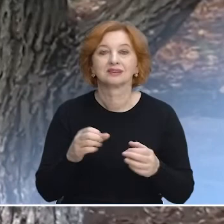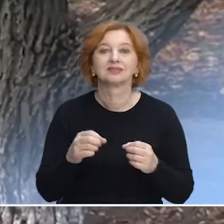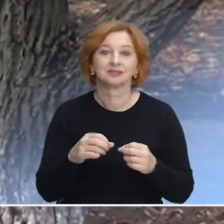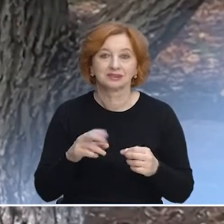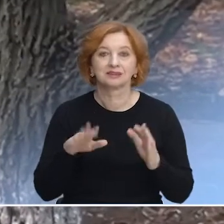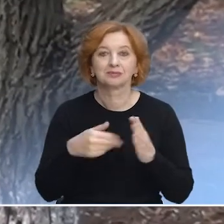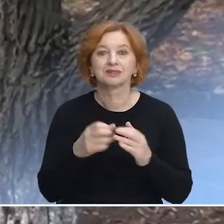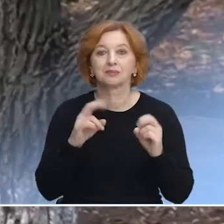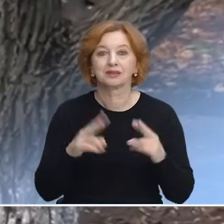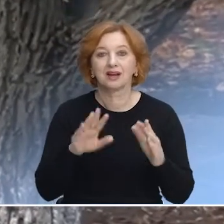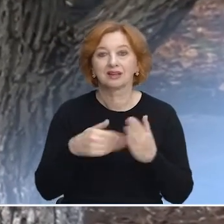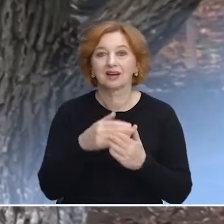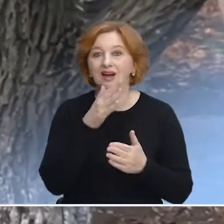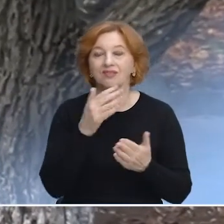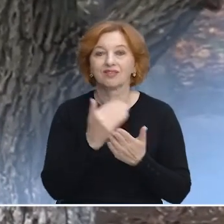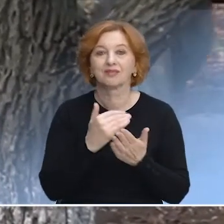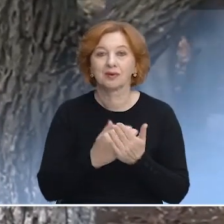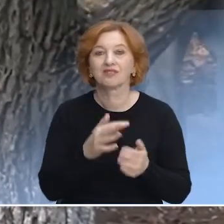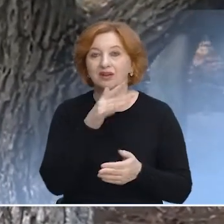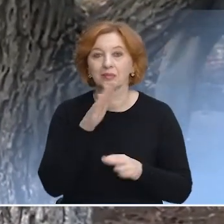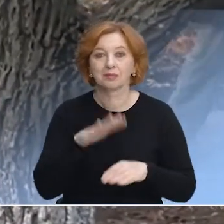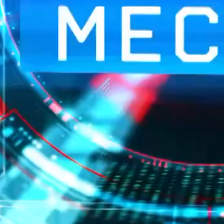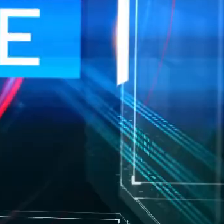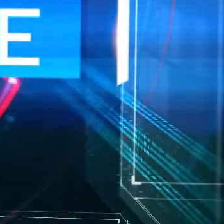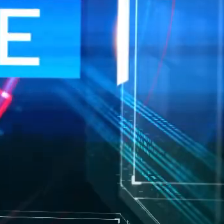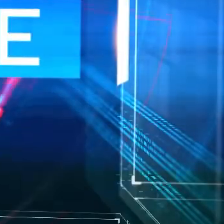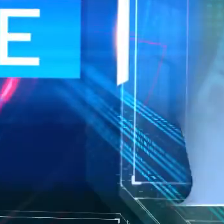Гайко. Специально для «Время местное».